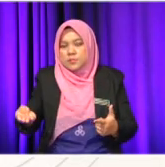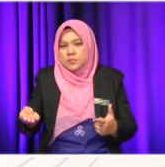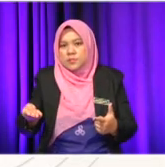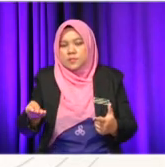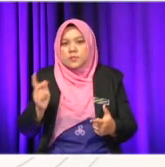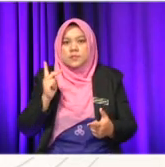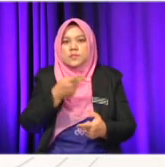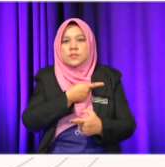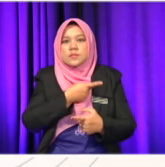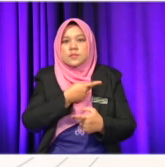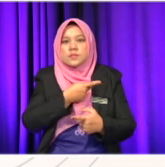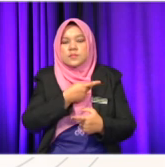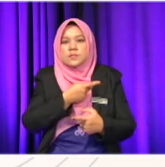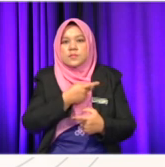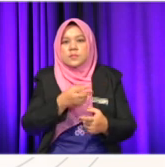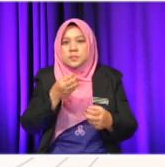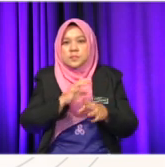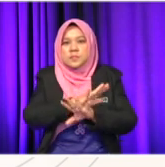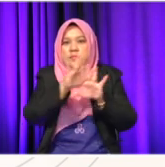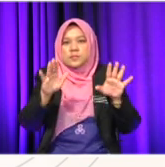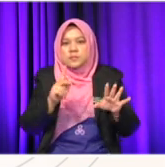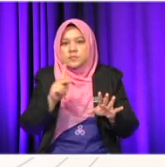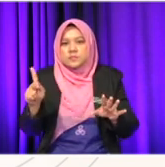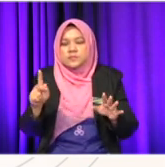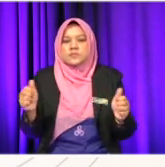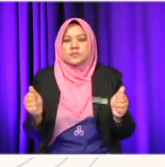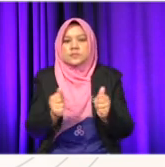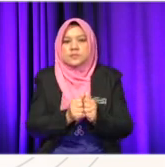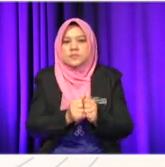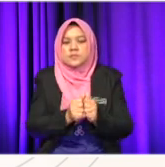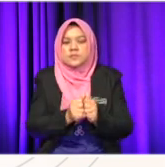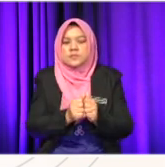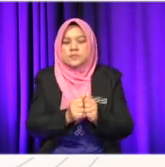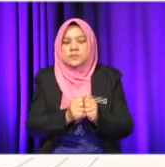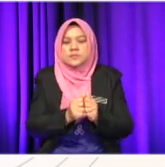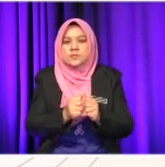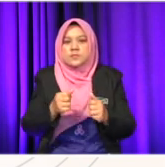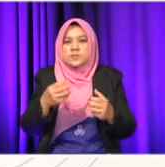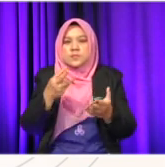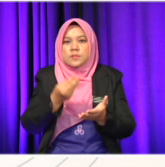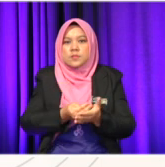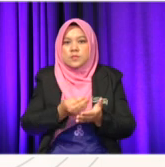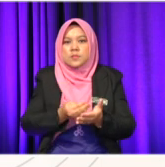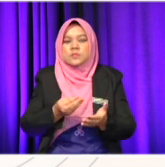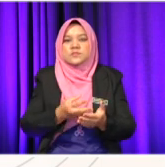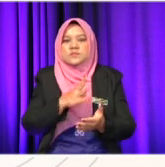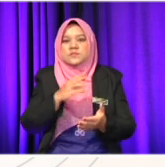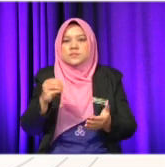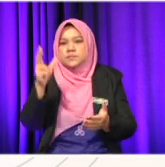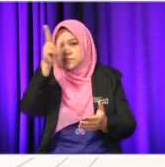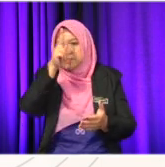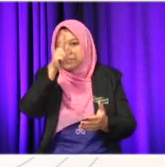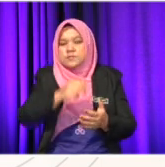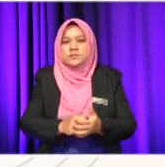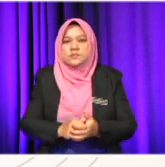penting dengan pelanggan pelabur pemodal agency kerajaan pesaing